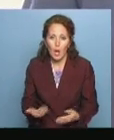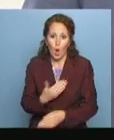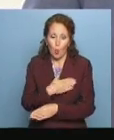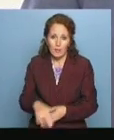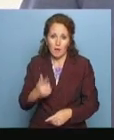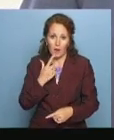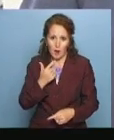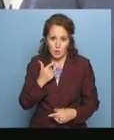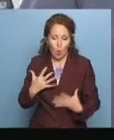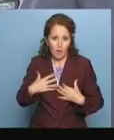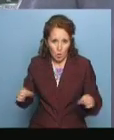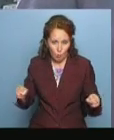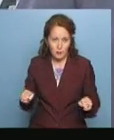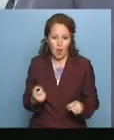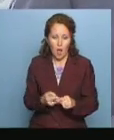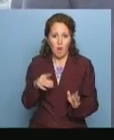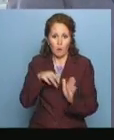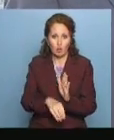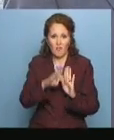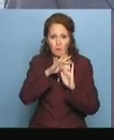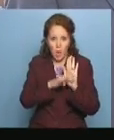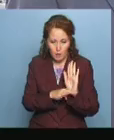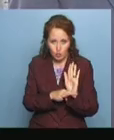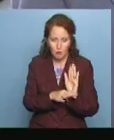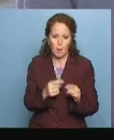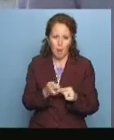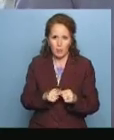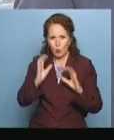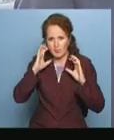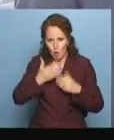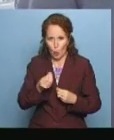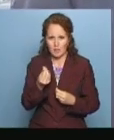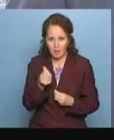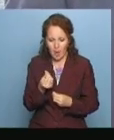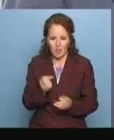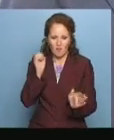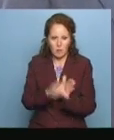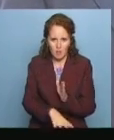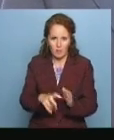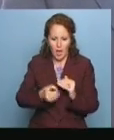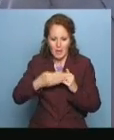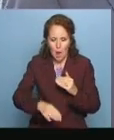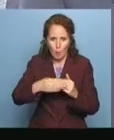она у нас сегодня в дополнительном перечне, поэтому вкладывать сюда серьезные деньги на ямочный ремонт. Ну, просто, на наш взгляд,